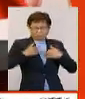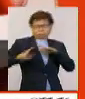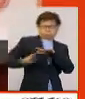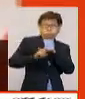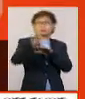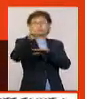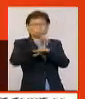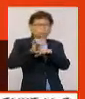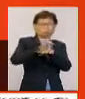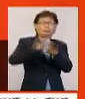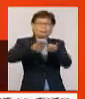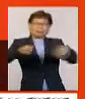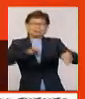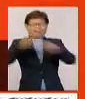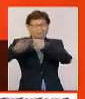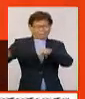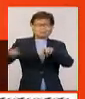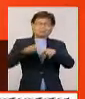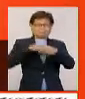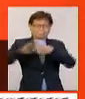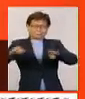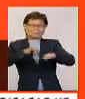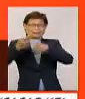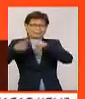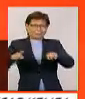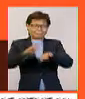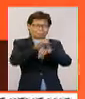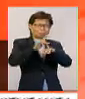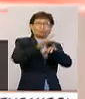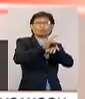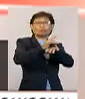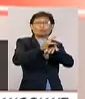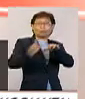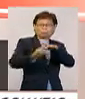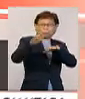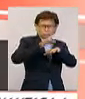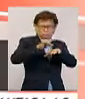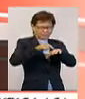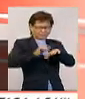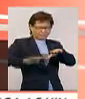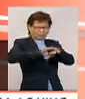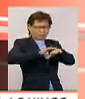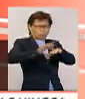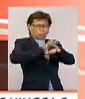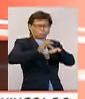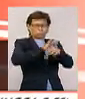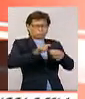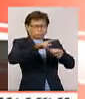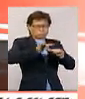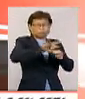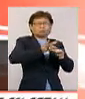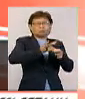kelompang. Disebut ini bahasa saya lain sikit. Jadi apabila tidak dipenuhi ruang kosong inilah, maka